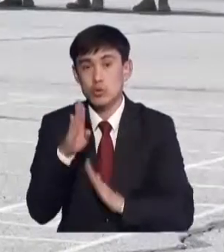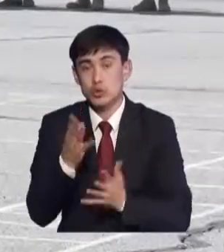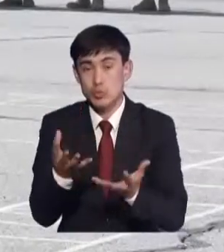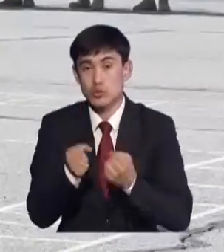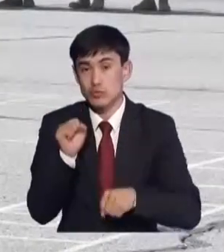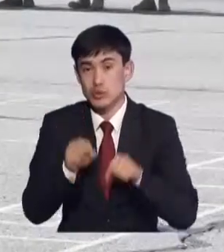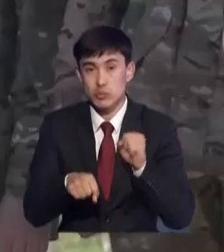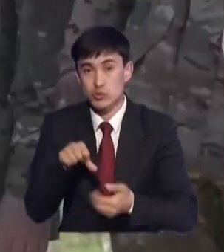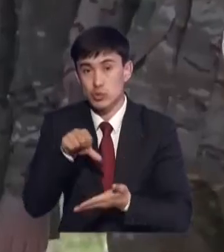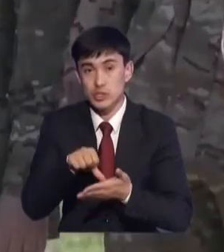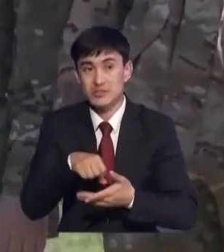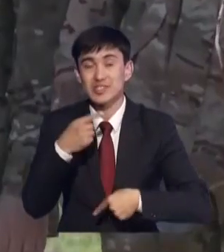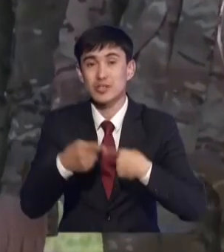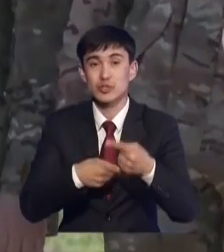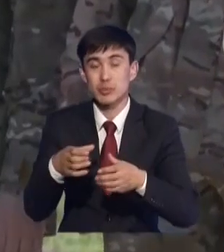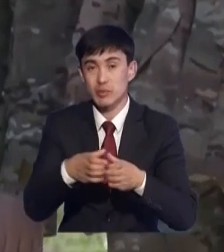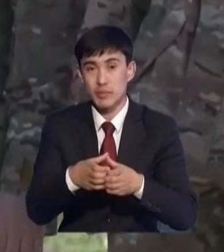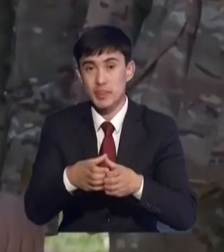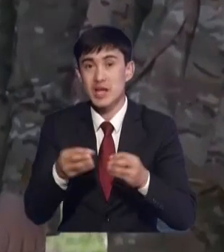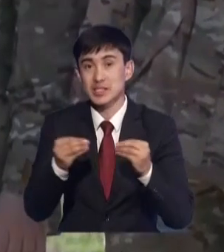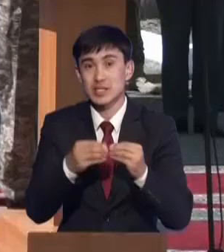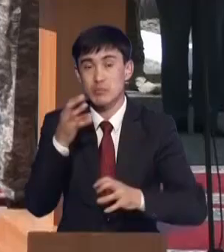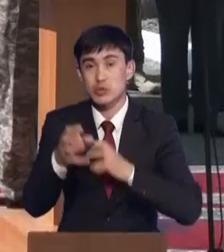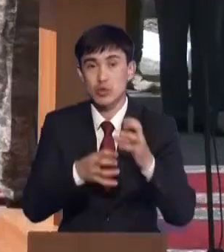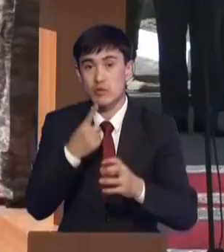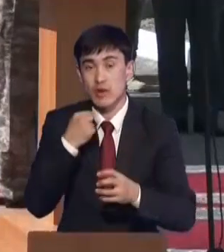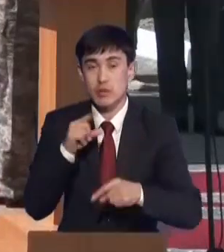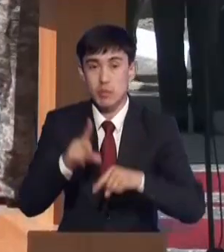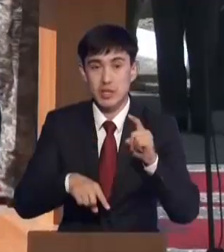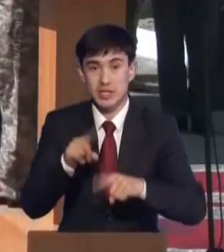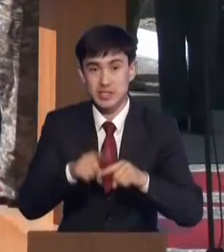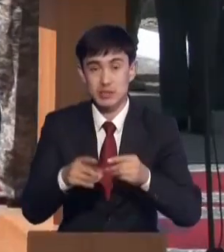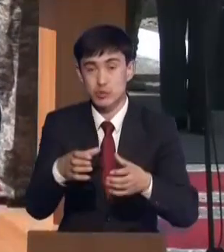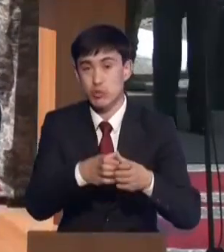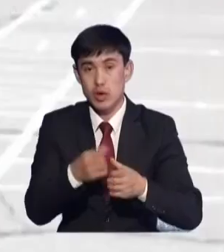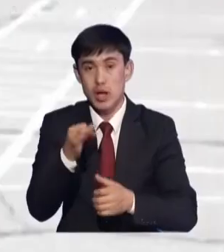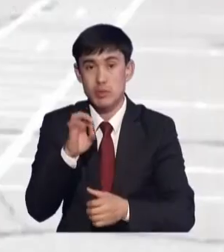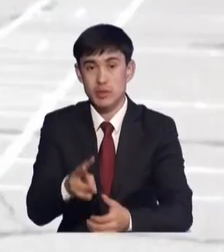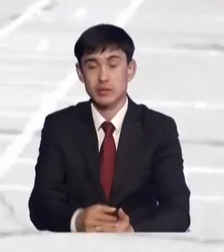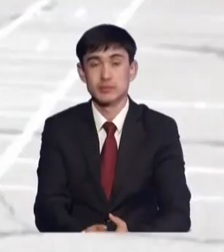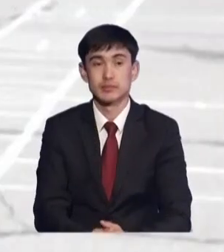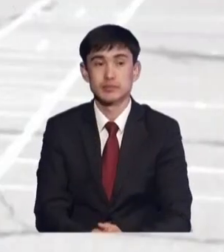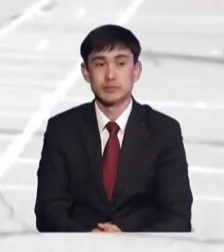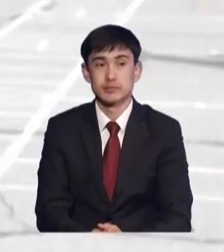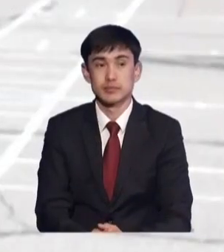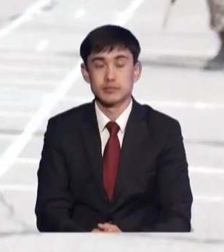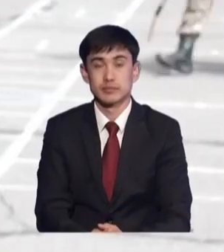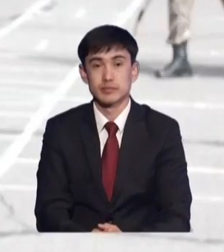получат возможность участвовать в следующем этапе – в 10-м международном военно-патриотическом сборе «Айбын».